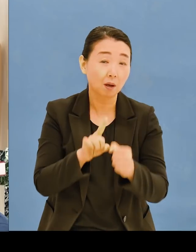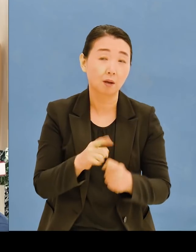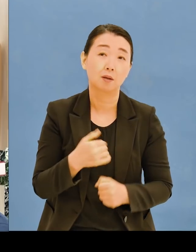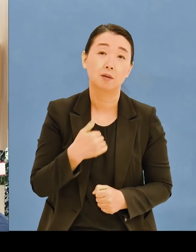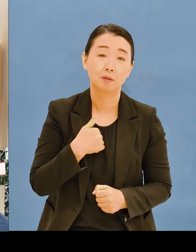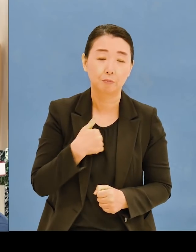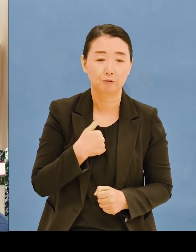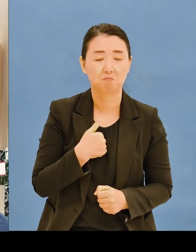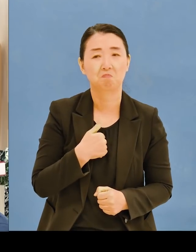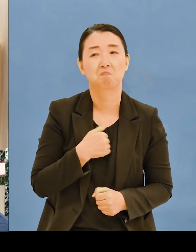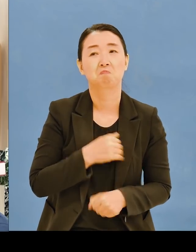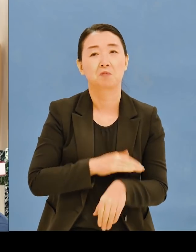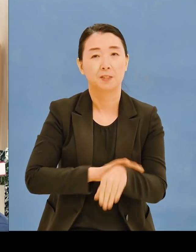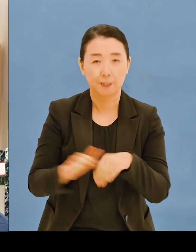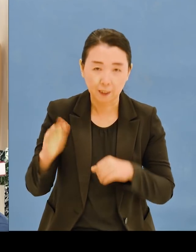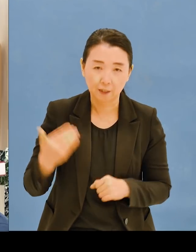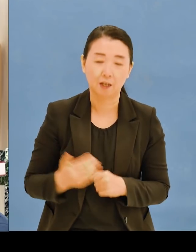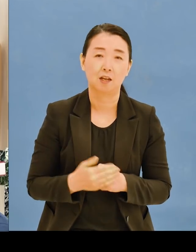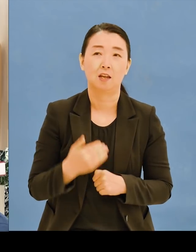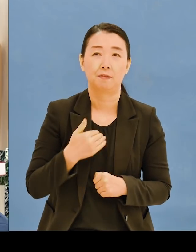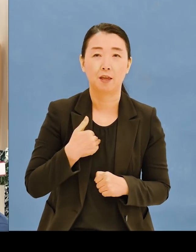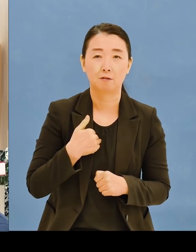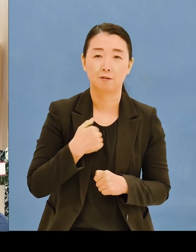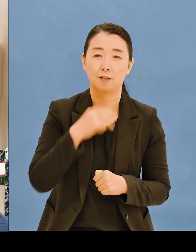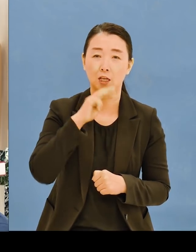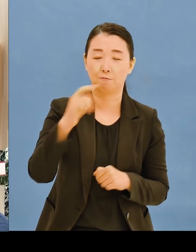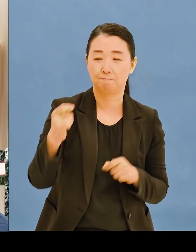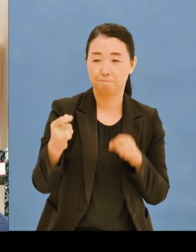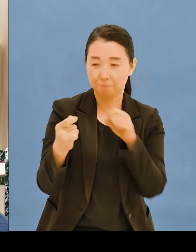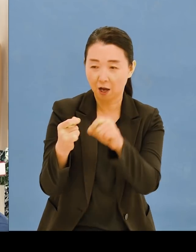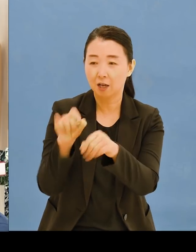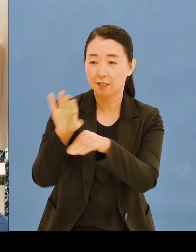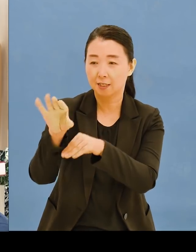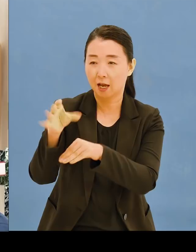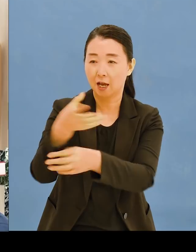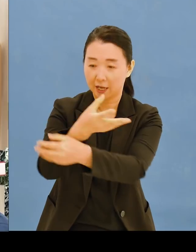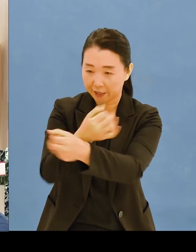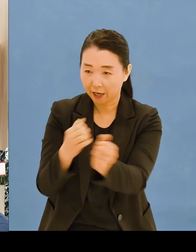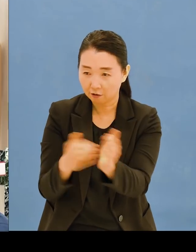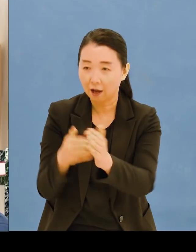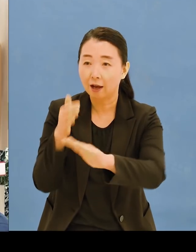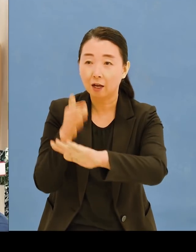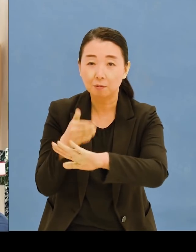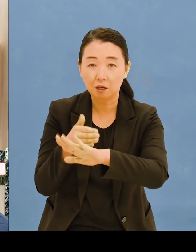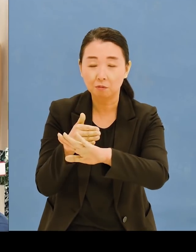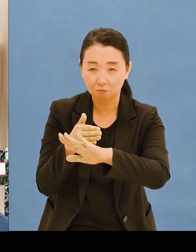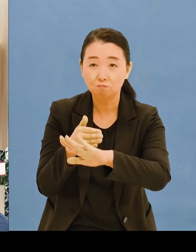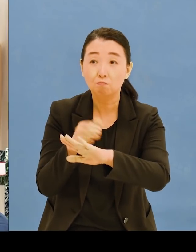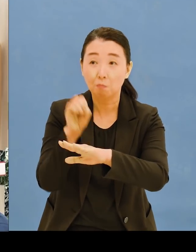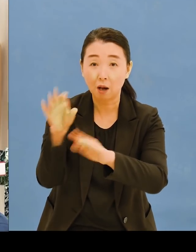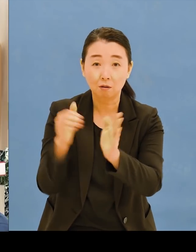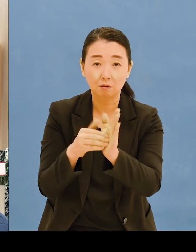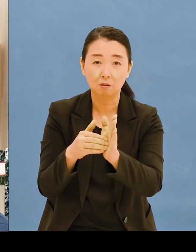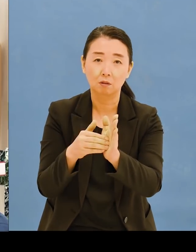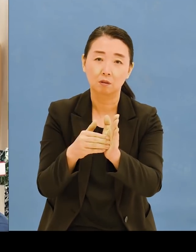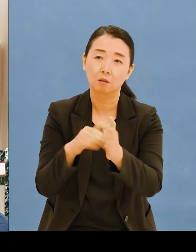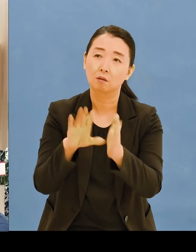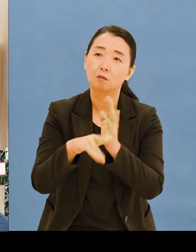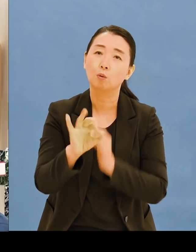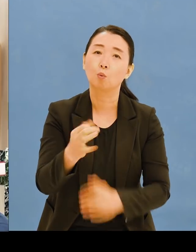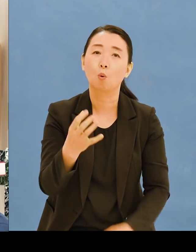한 40분 정도 걸리는데 가서 차를 인수를 딱 받았어요. 그래서 감사합니다 하고 그때 당시